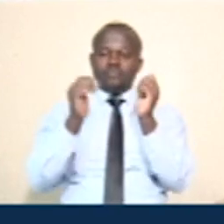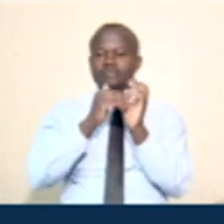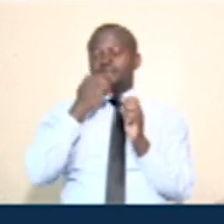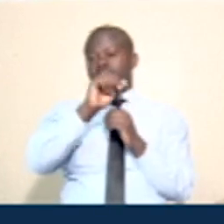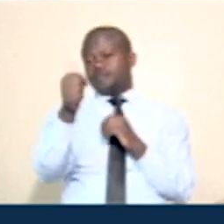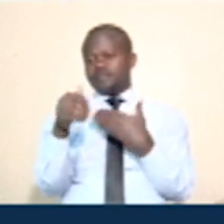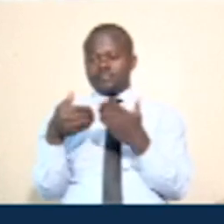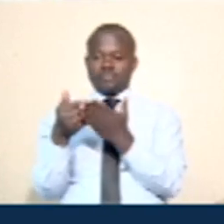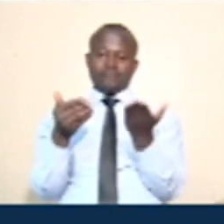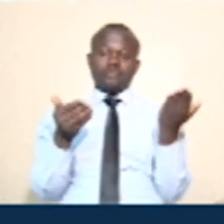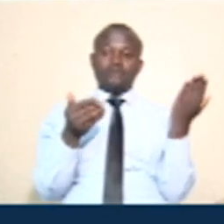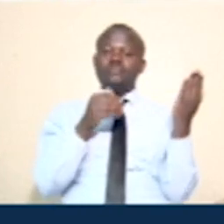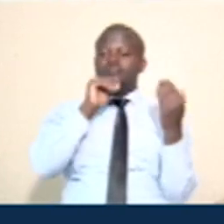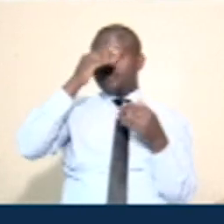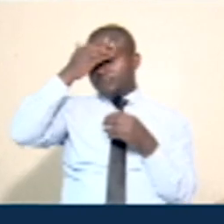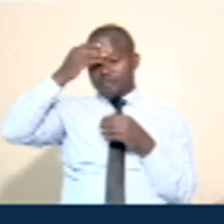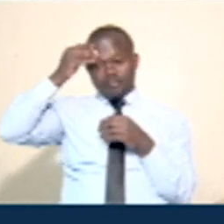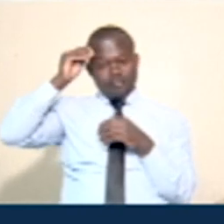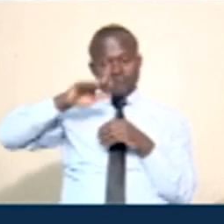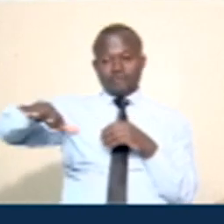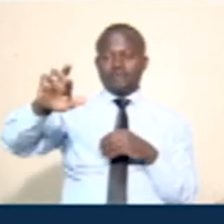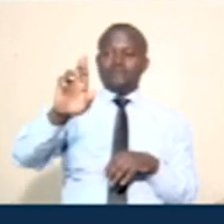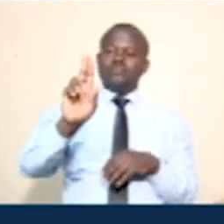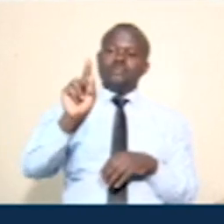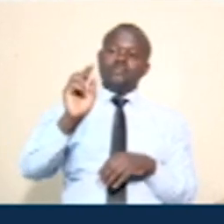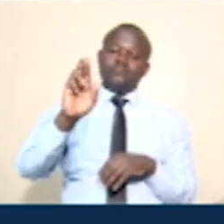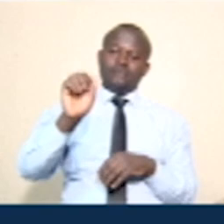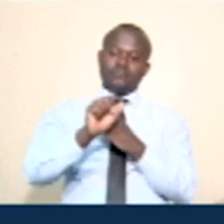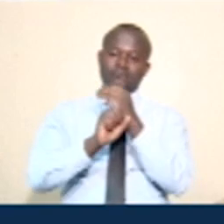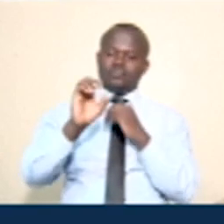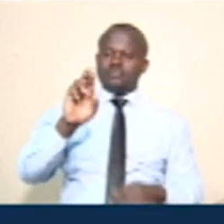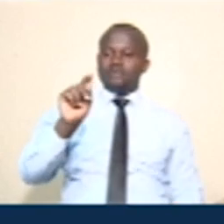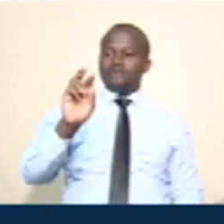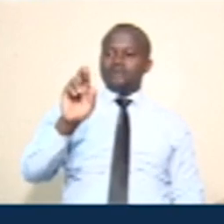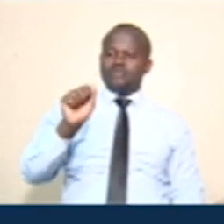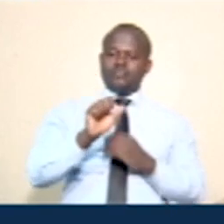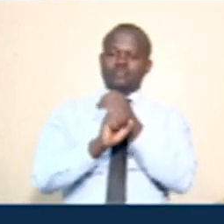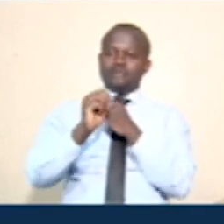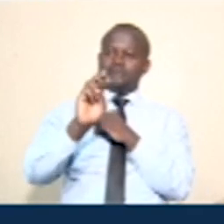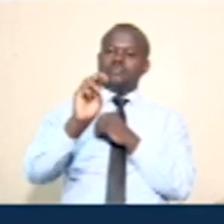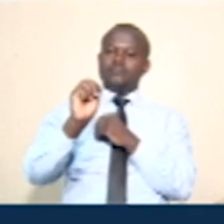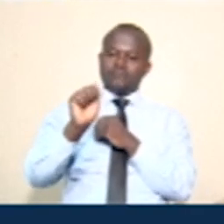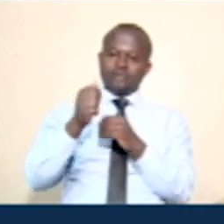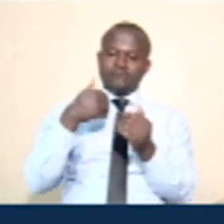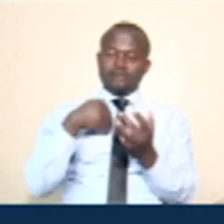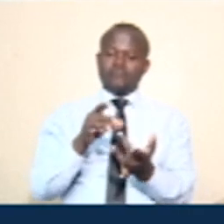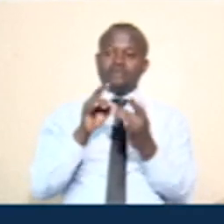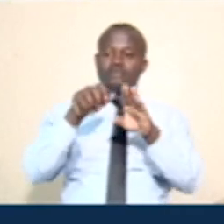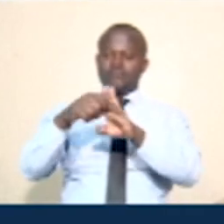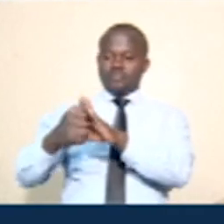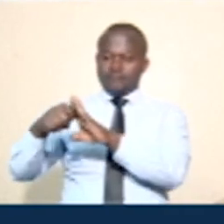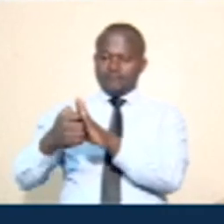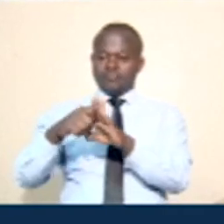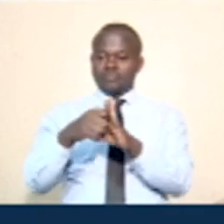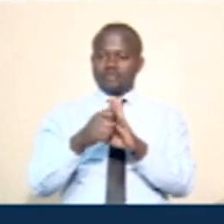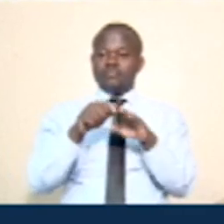n'ikindi gice ntakwirengagiza cya Rukira umurenge wa Rukira umurenge wa Murama aho na hantu hafite umwihariko w'ibitoki